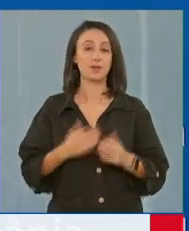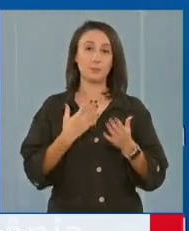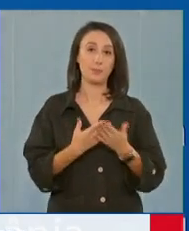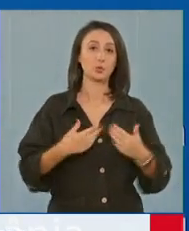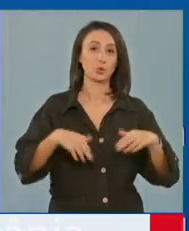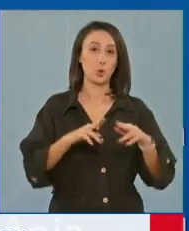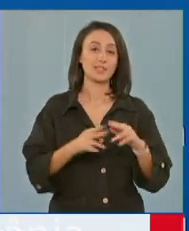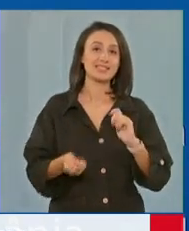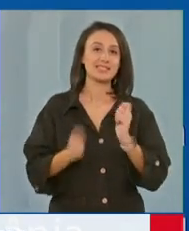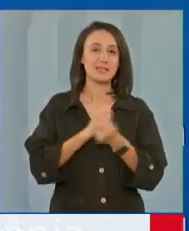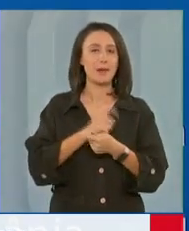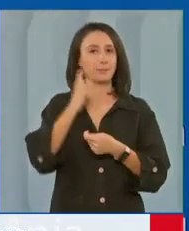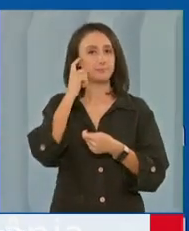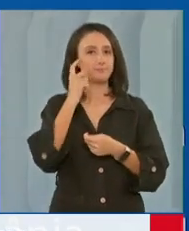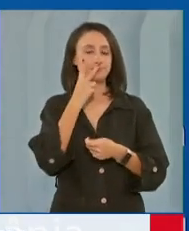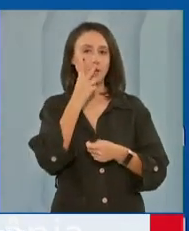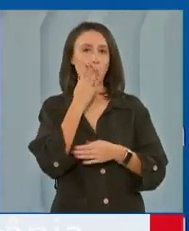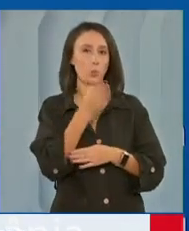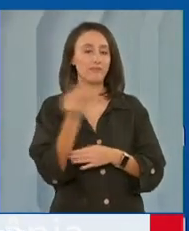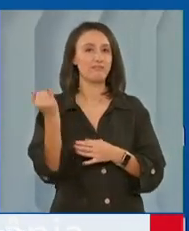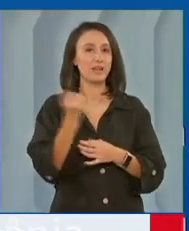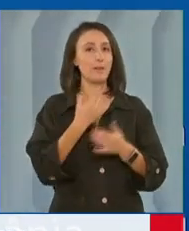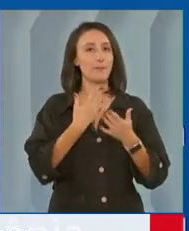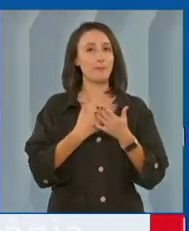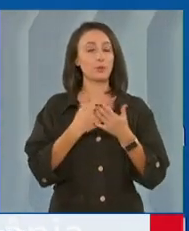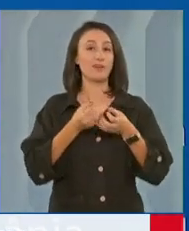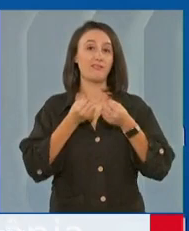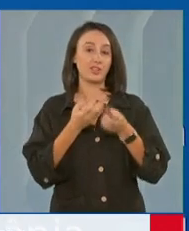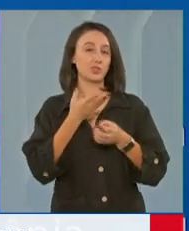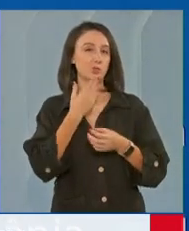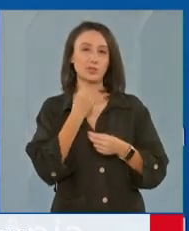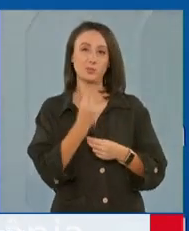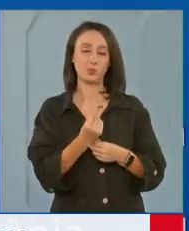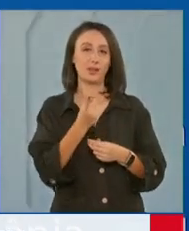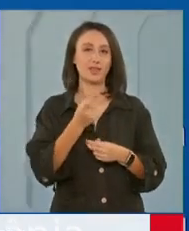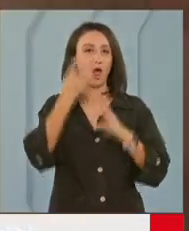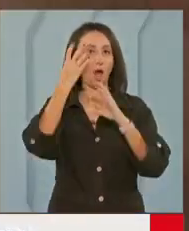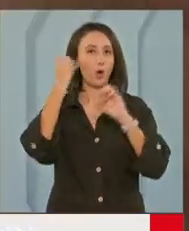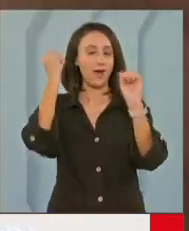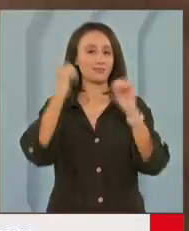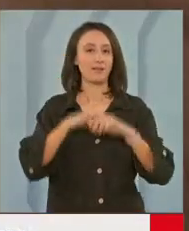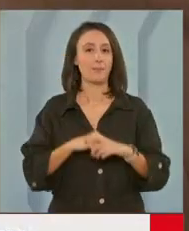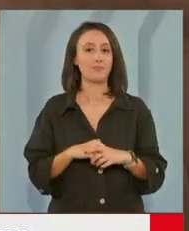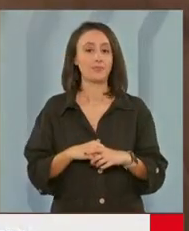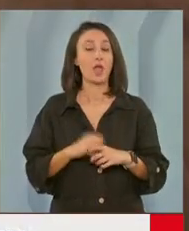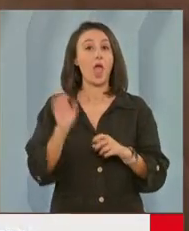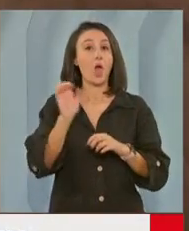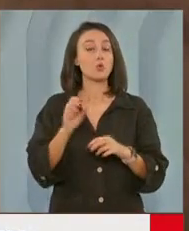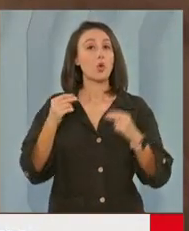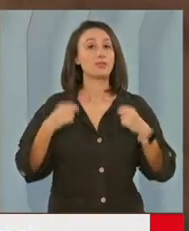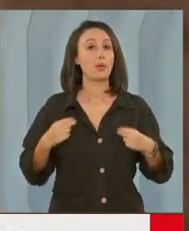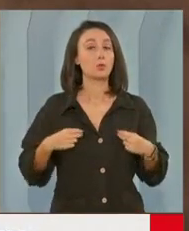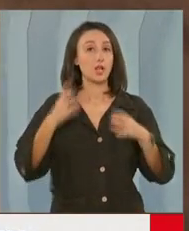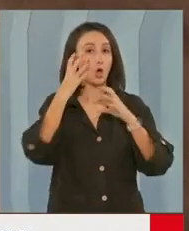noi. Schimbarea de optică a președintelui Iohannis vine în contextul în care veștile nu sunt deloc grozave de la Haga. Un eurodeputat olandez, membru